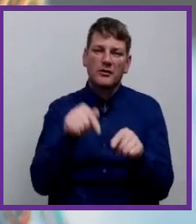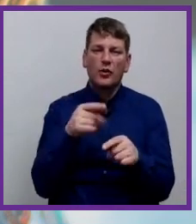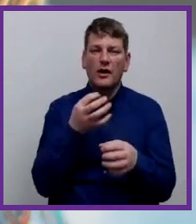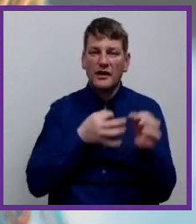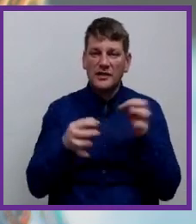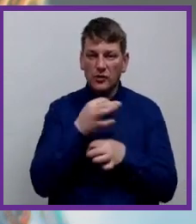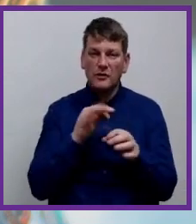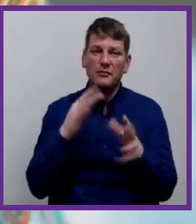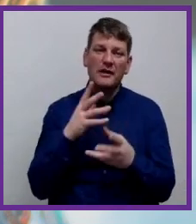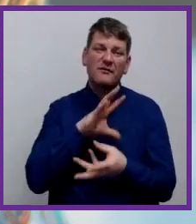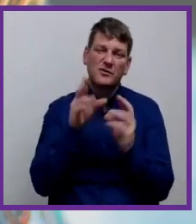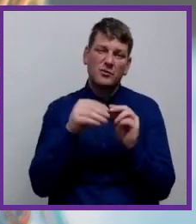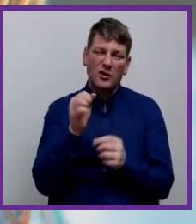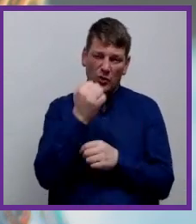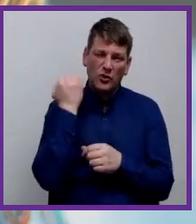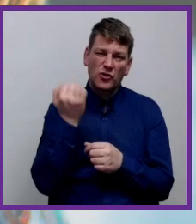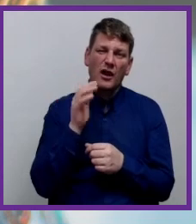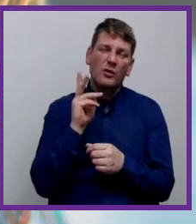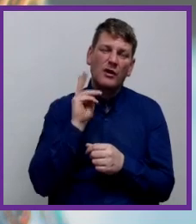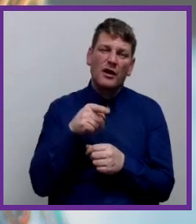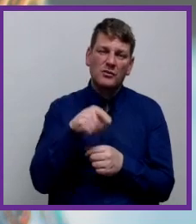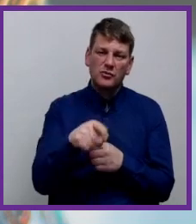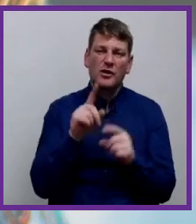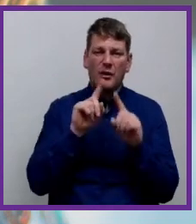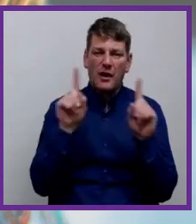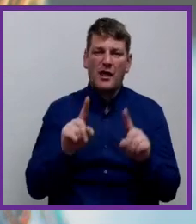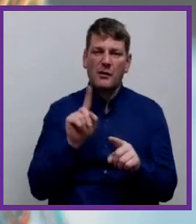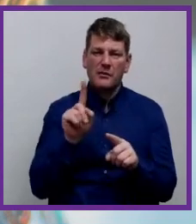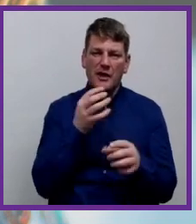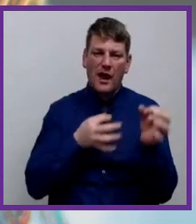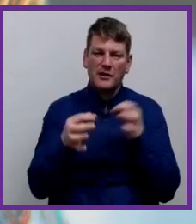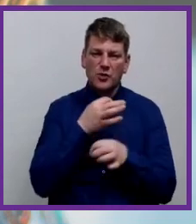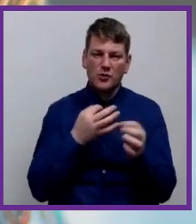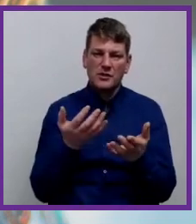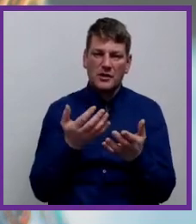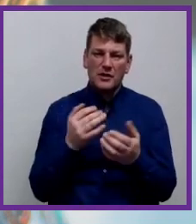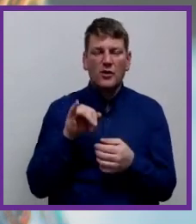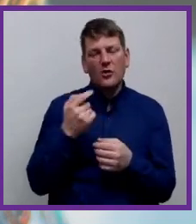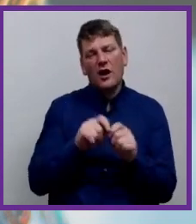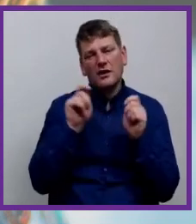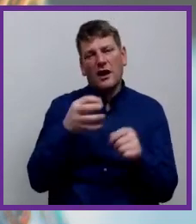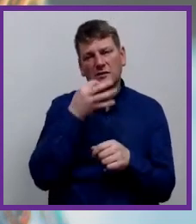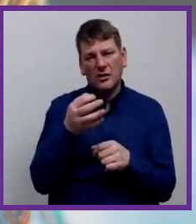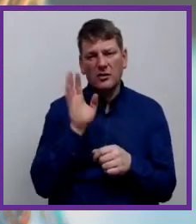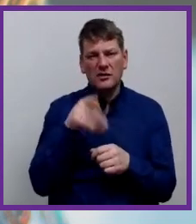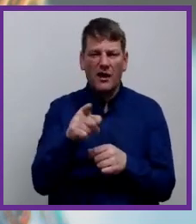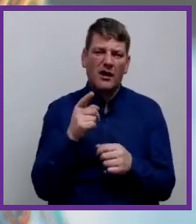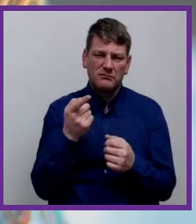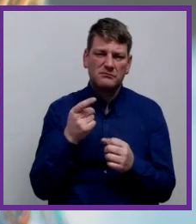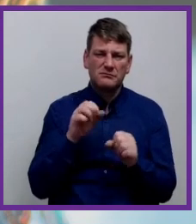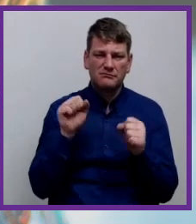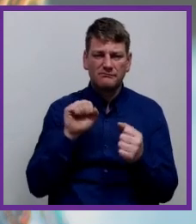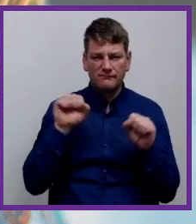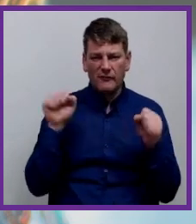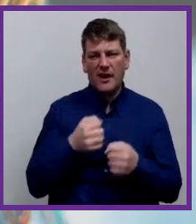diskusiju, bet vispār ir nožēlojami, ka par šitām lietām vēl ir tā kā jādiskutē. Jo atklāt sakot, tā pavisam ciniski sakot, ja vien